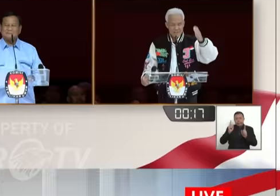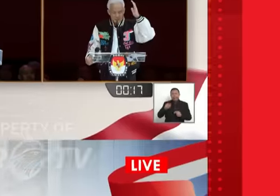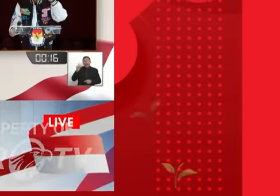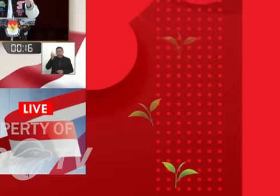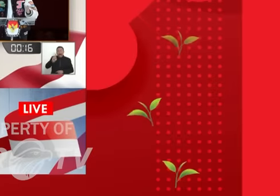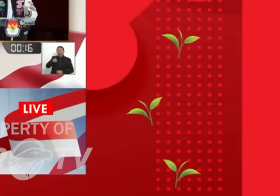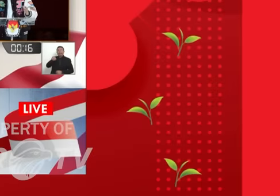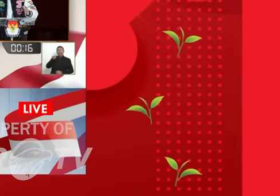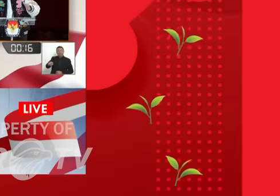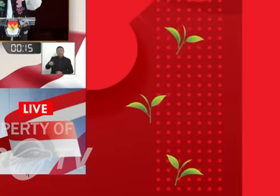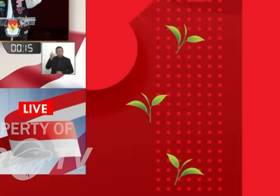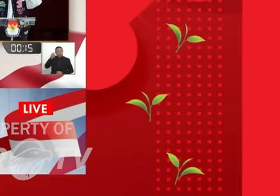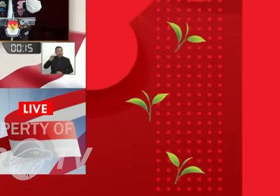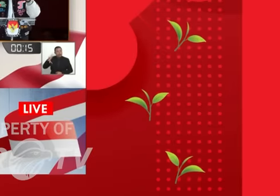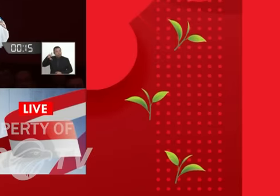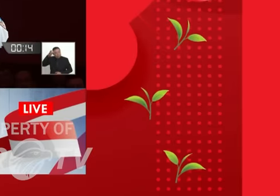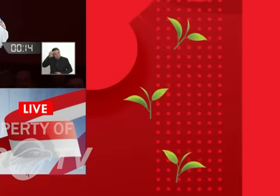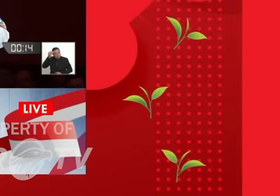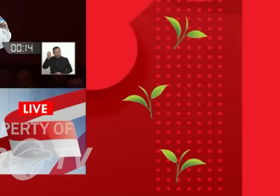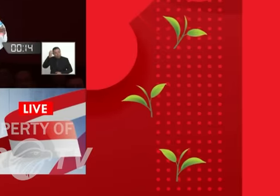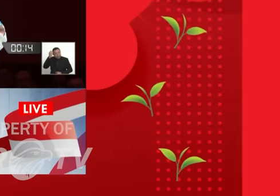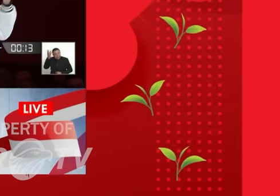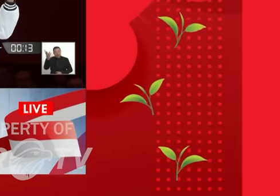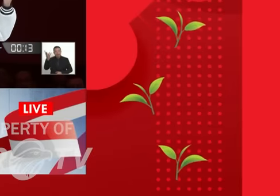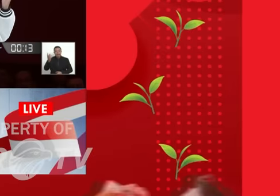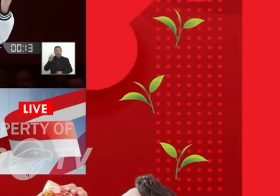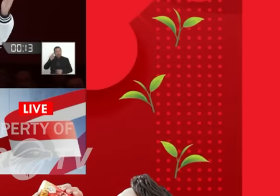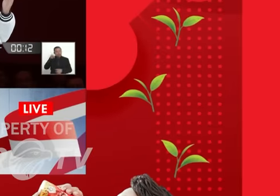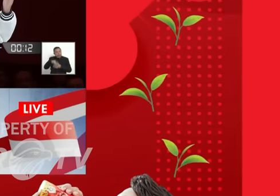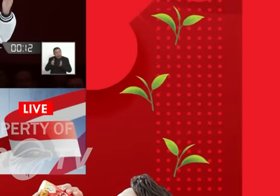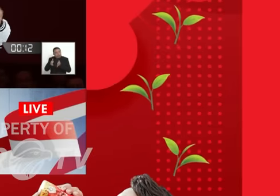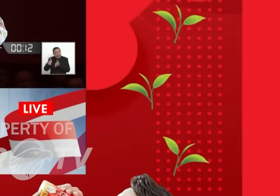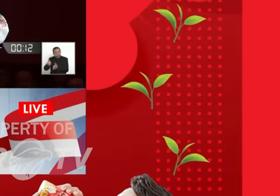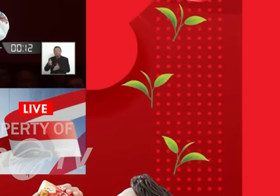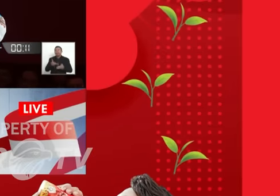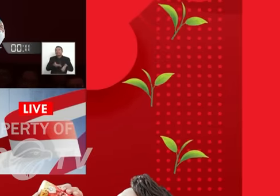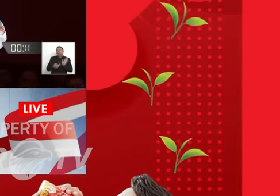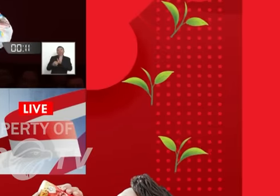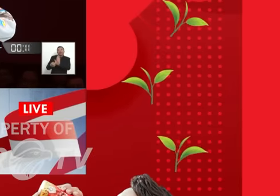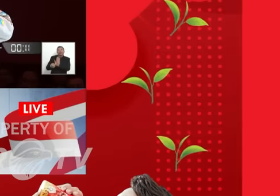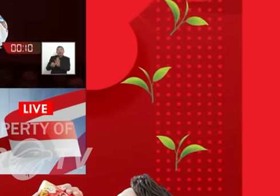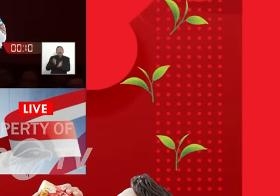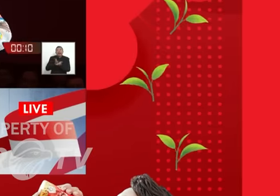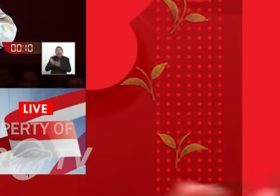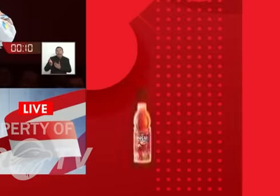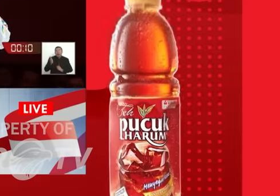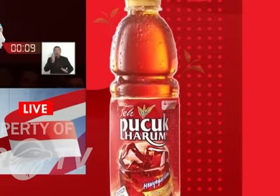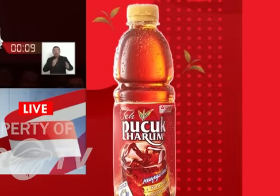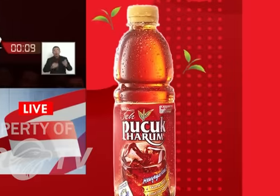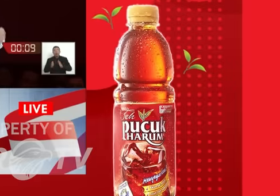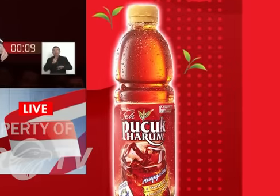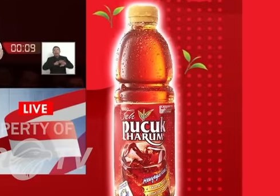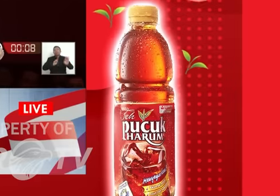Kemudian yang kedua Mbak zvi saya ingin melanjutkan yang menarik tadi dari Yai Tejo saya menggunakan panggilan kebudayaan kiai itu panggilan